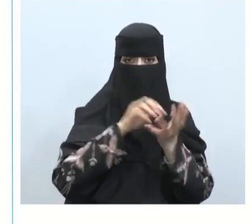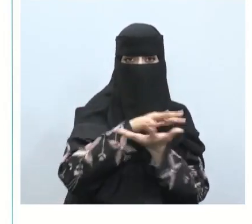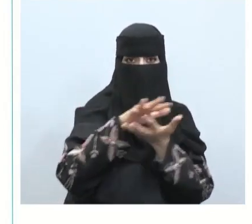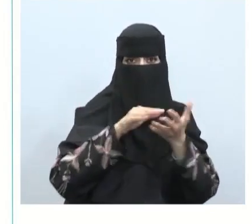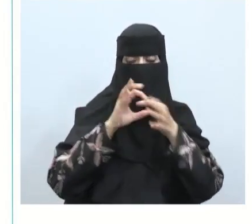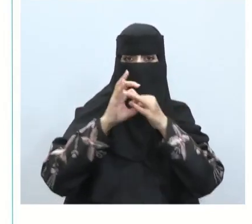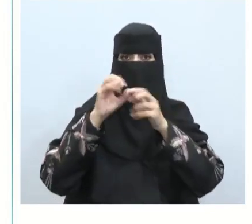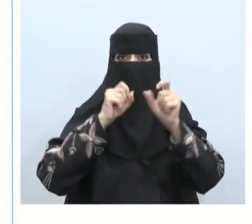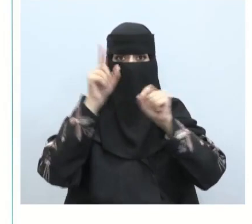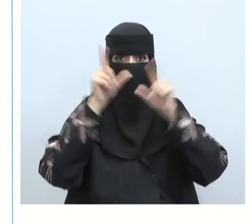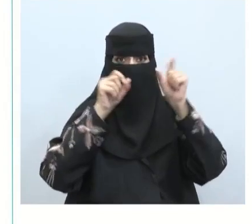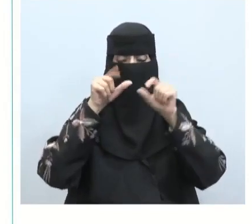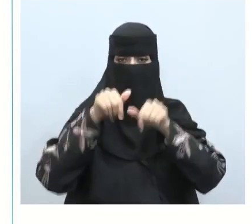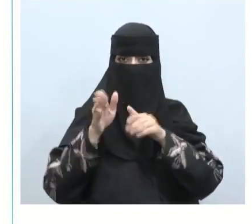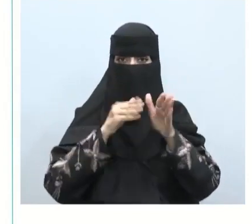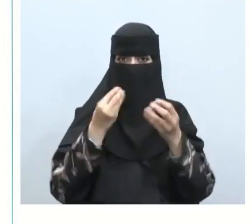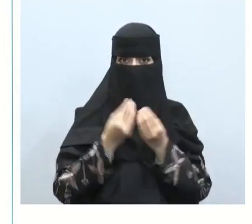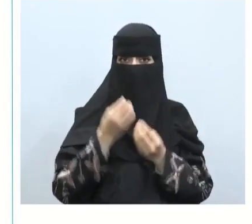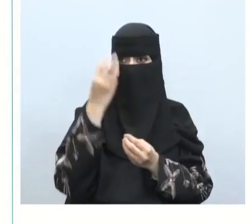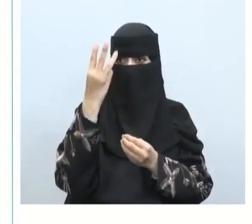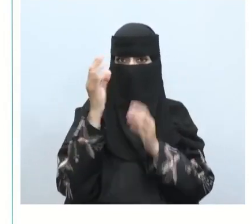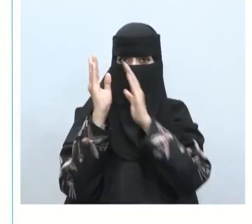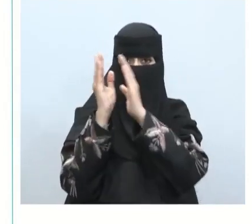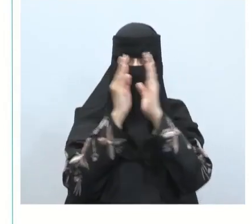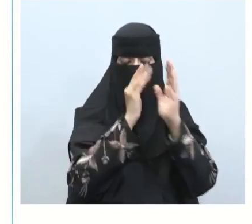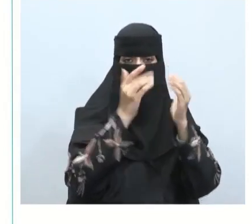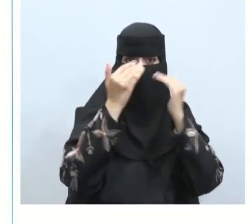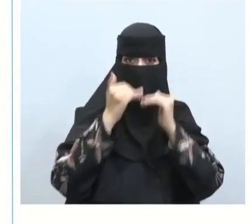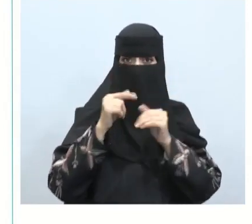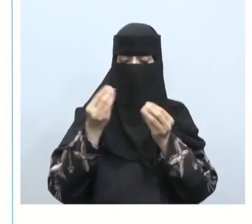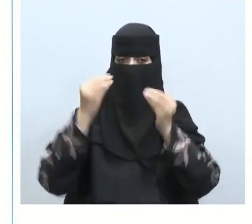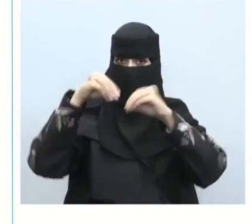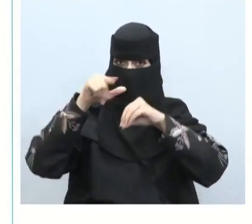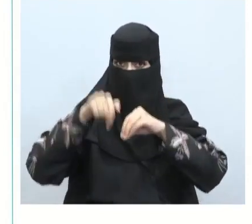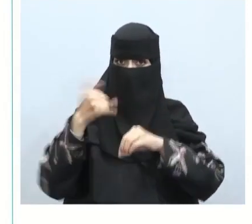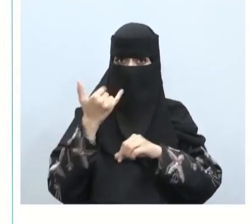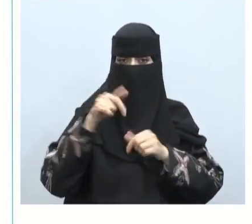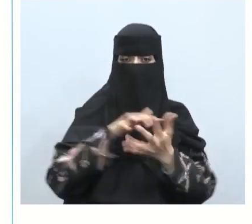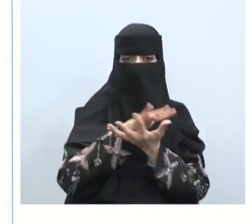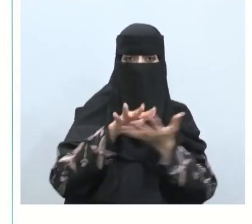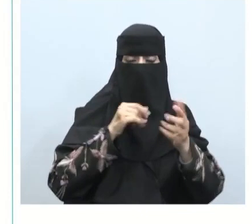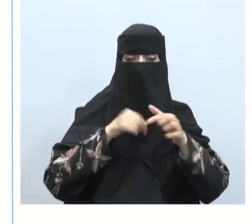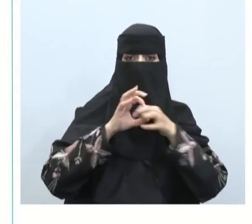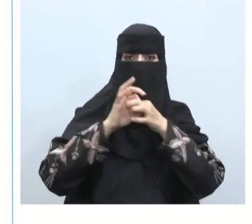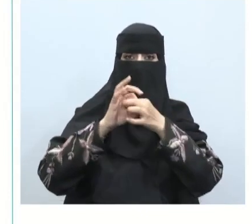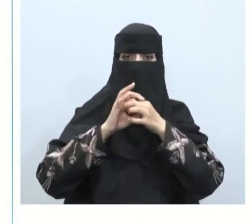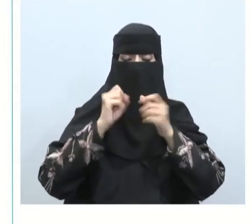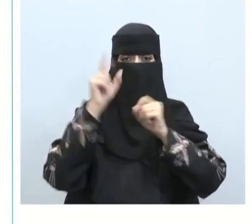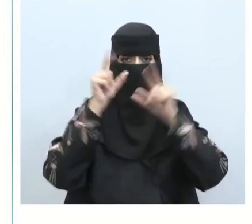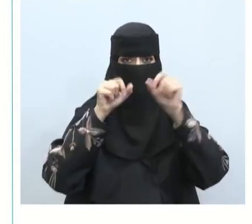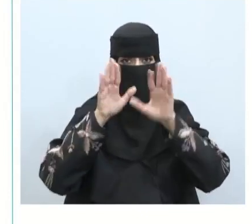الاتصال بالانترنت مع ثلاثه ملفات مستندات تتضمن اهم مشاكل الاتصال بالانترنت